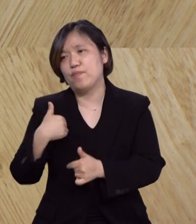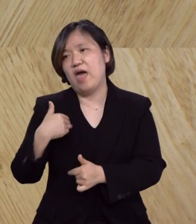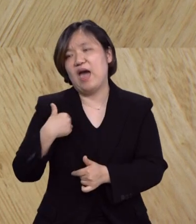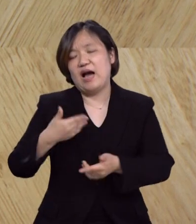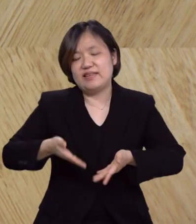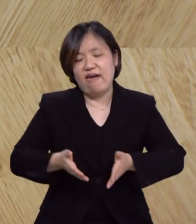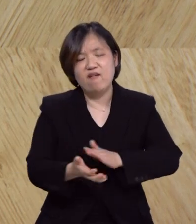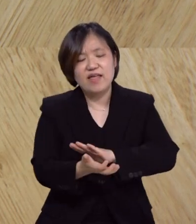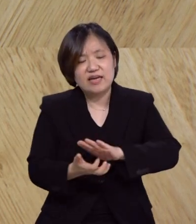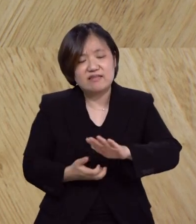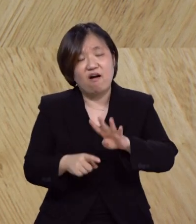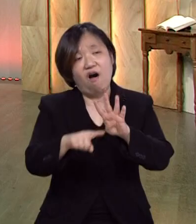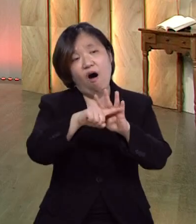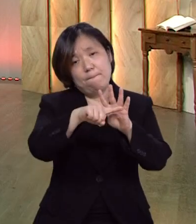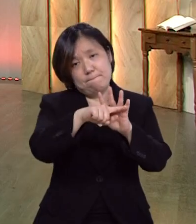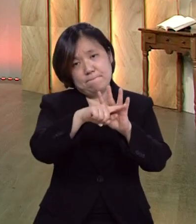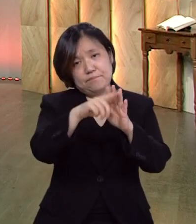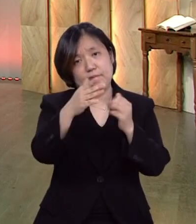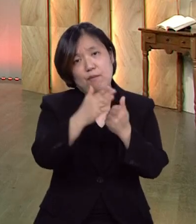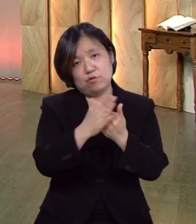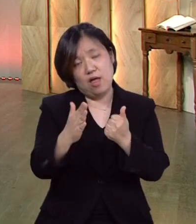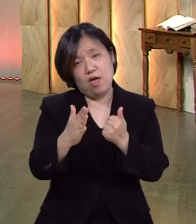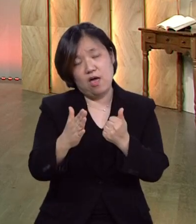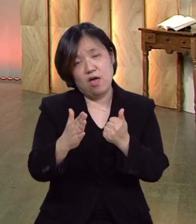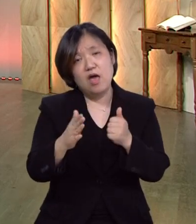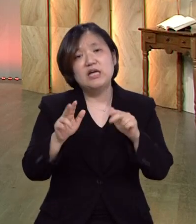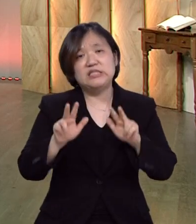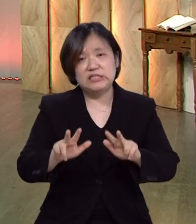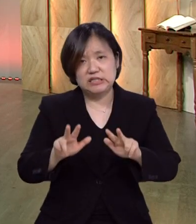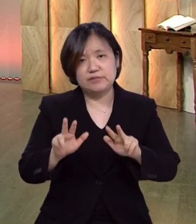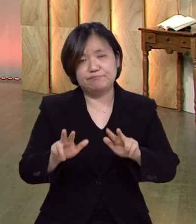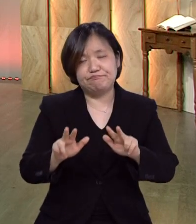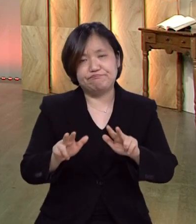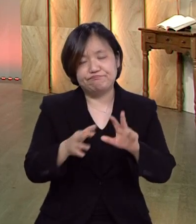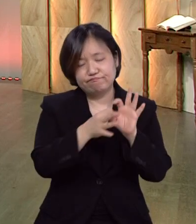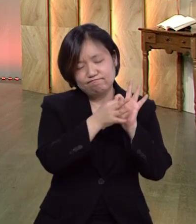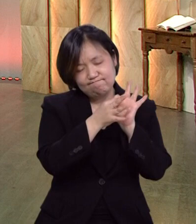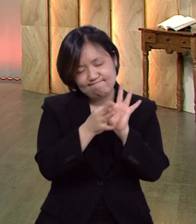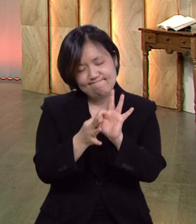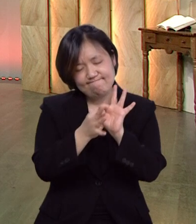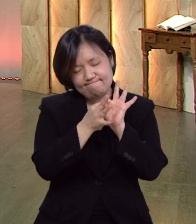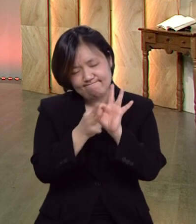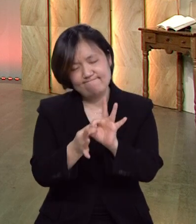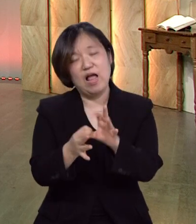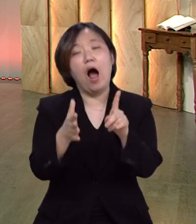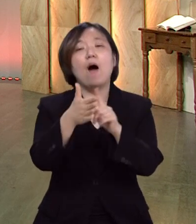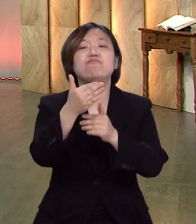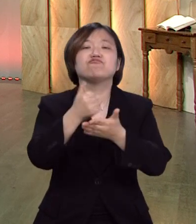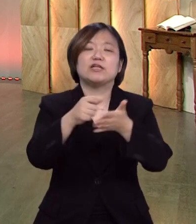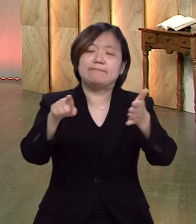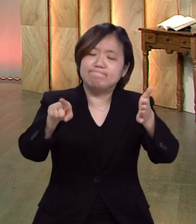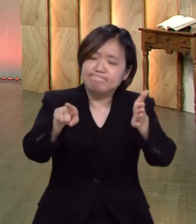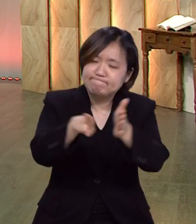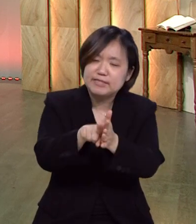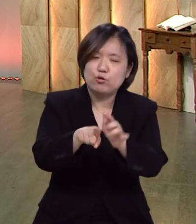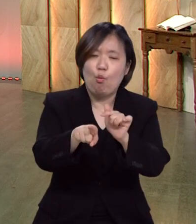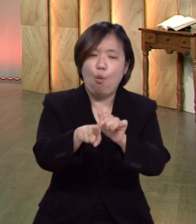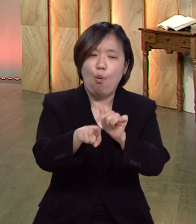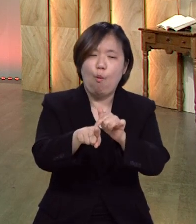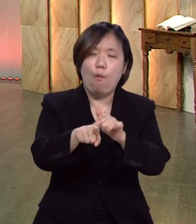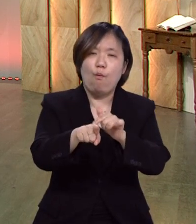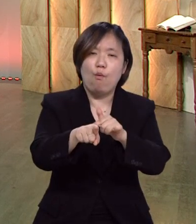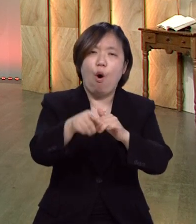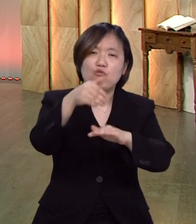인연이다 그러니 묵묵히 묵묵히 오직 부처님을 믿고 닦고